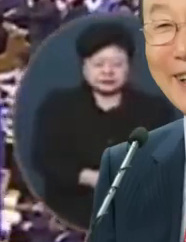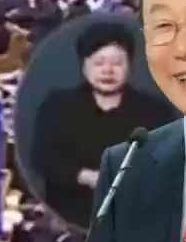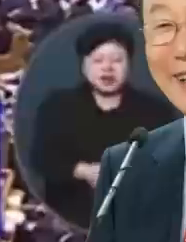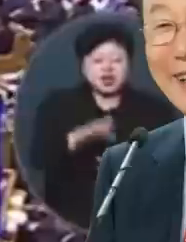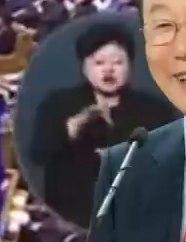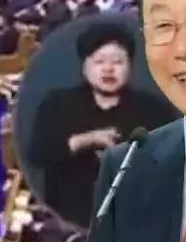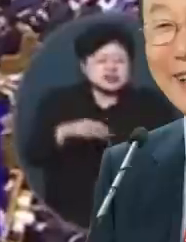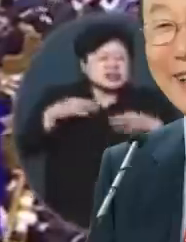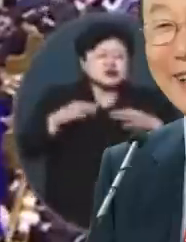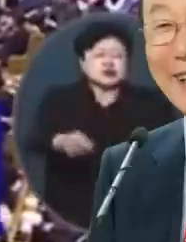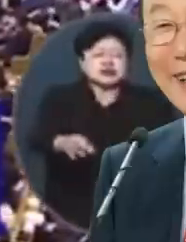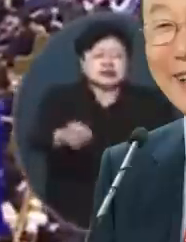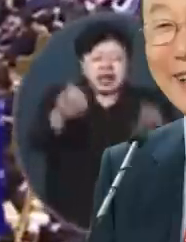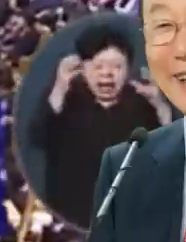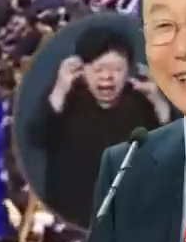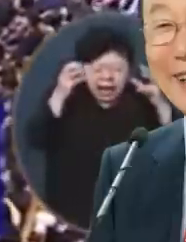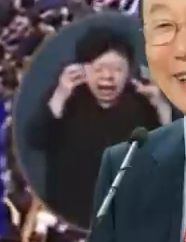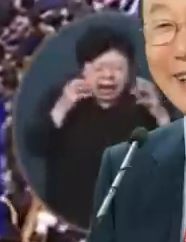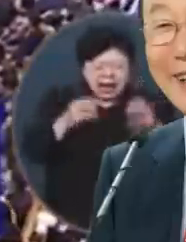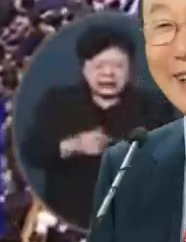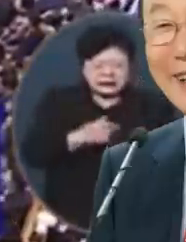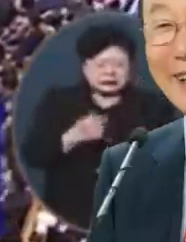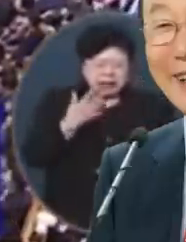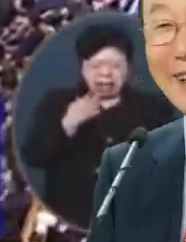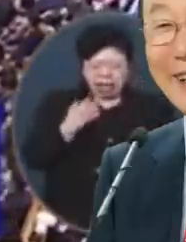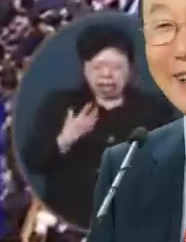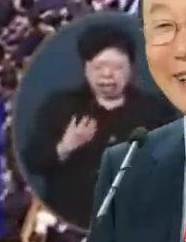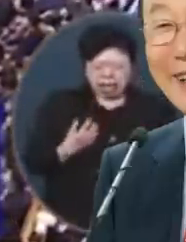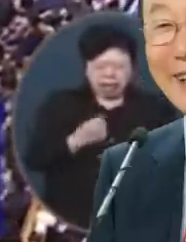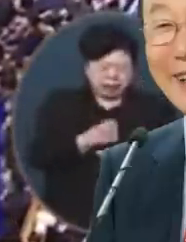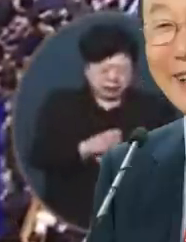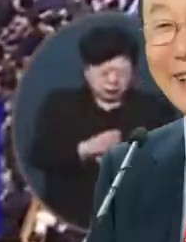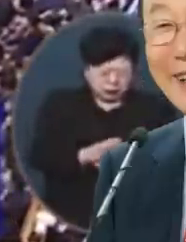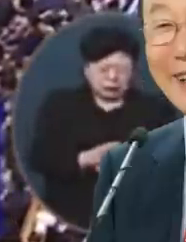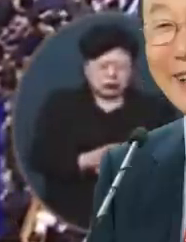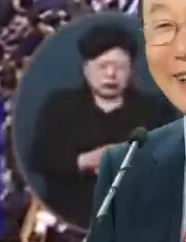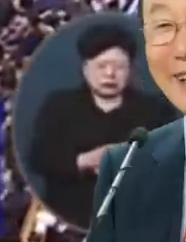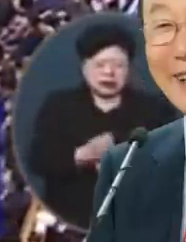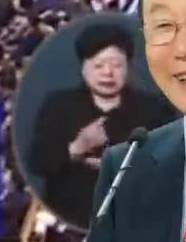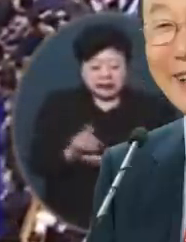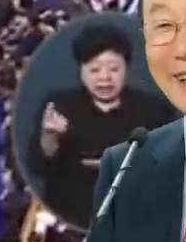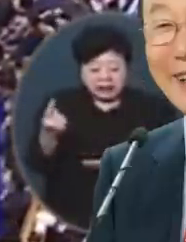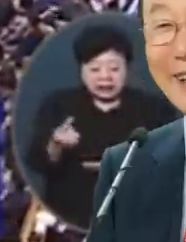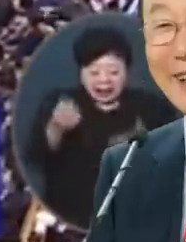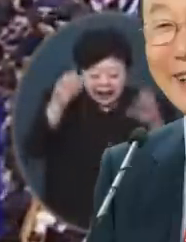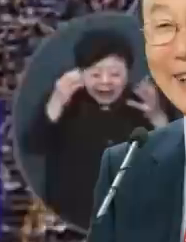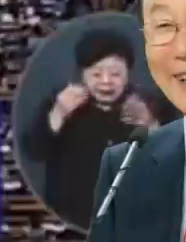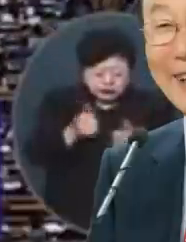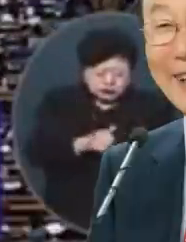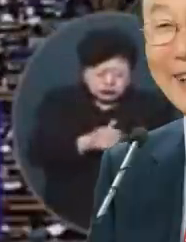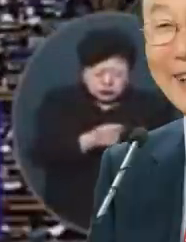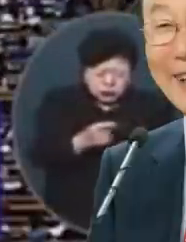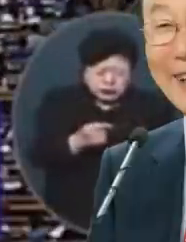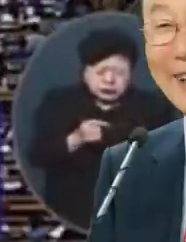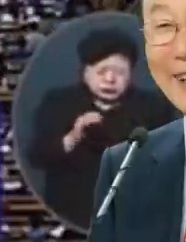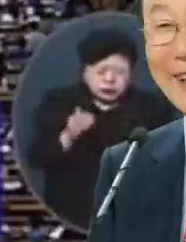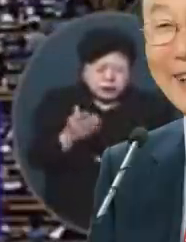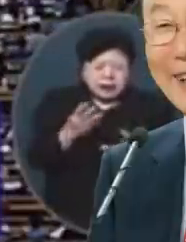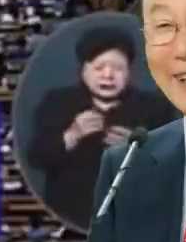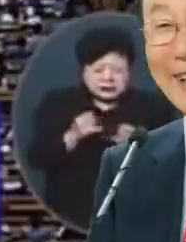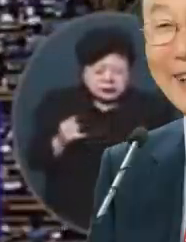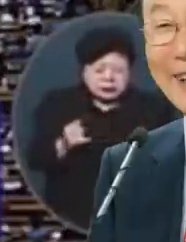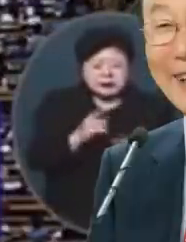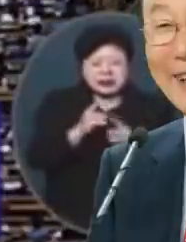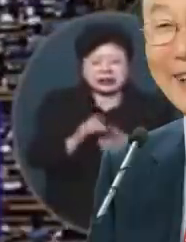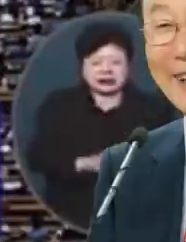귀신이 소리 지르며 아이로 심히 경련을 일으키게 하고 나가니 그 아이가 죽은 것 같이 되매 많은